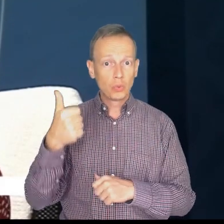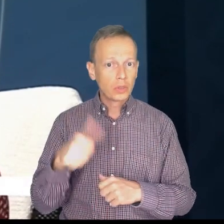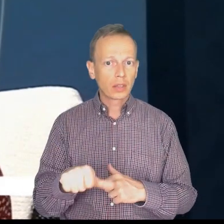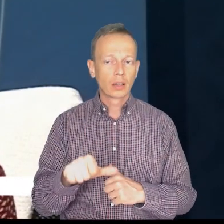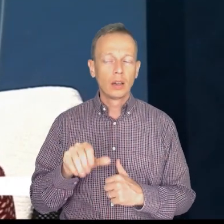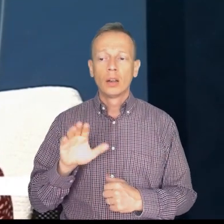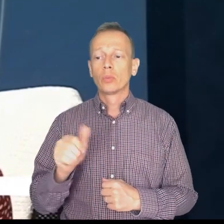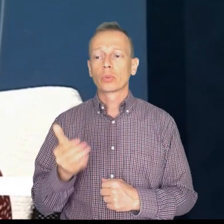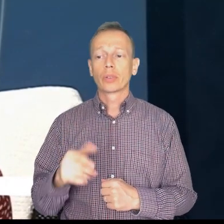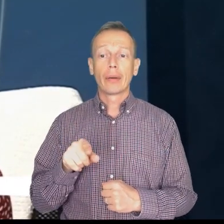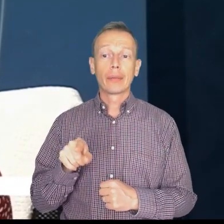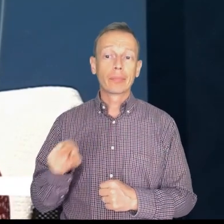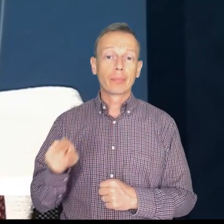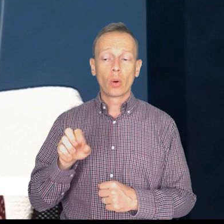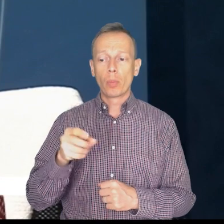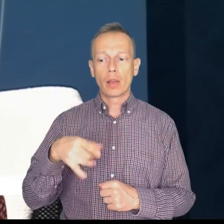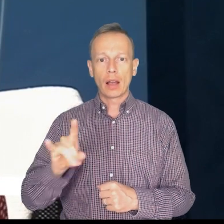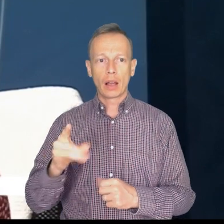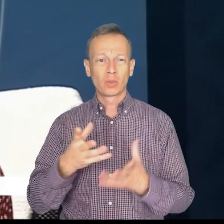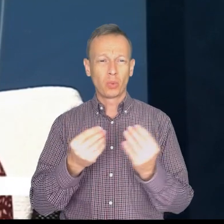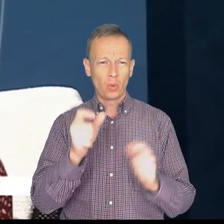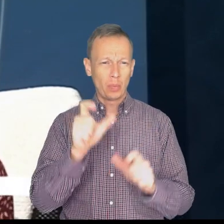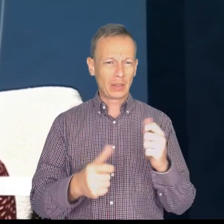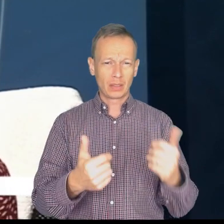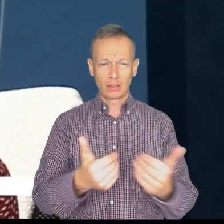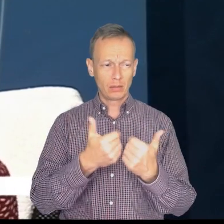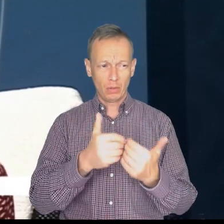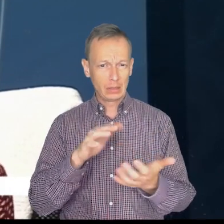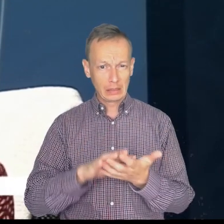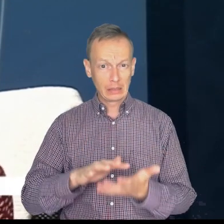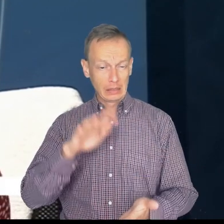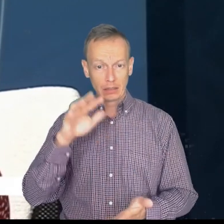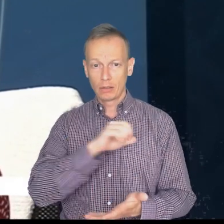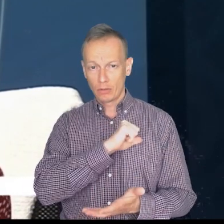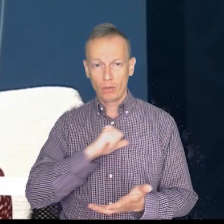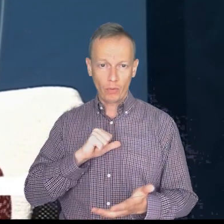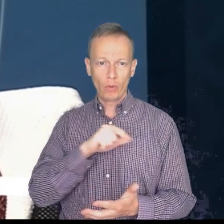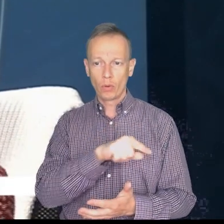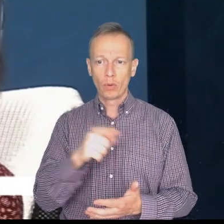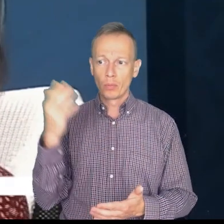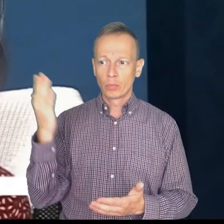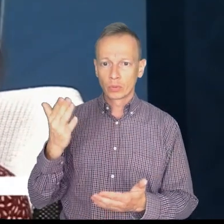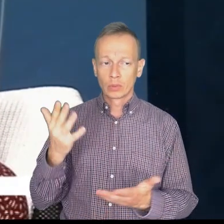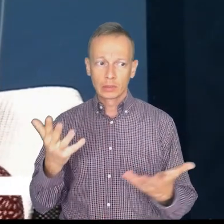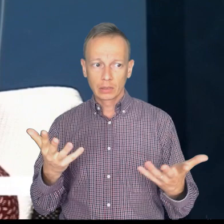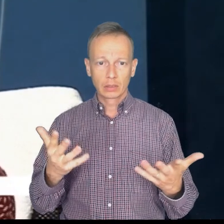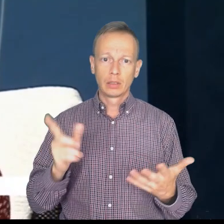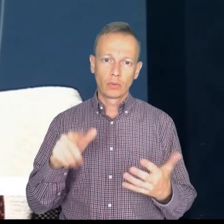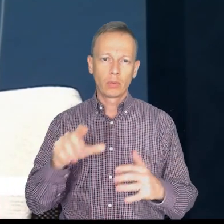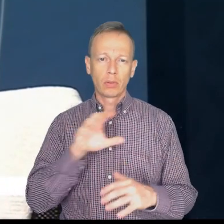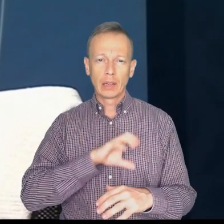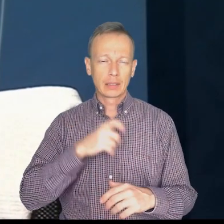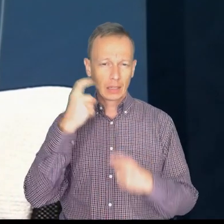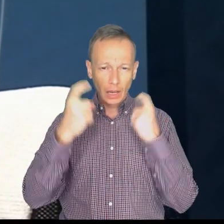voulez, un énorme public devant lui, une cible gigantesque à loger. Donc c'est pour ça qu'il faut trouver d'autres